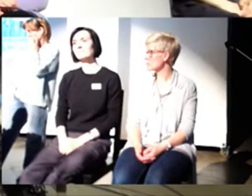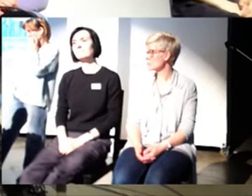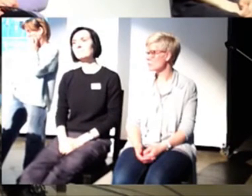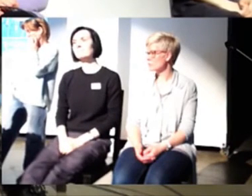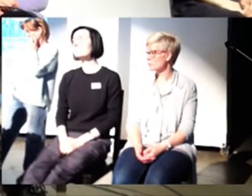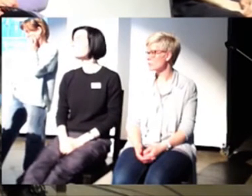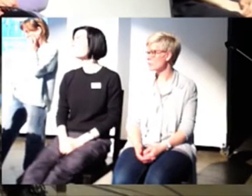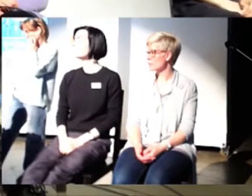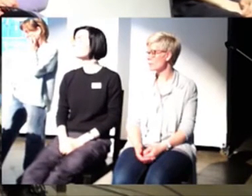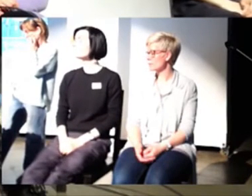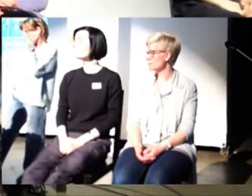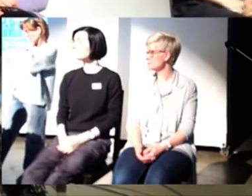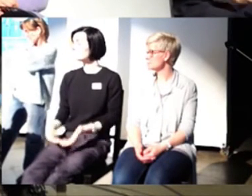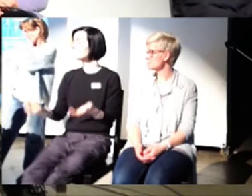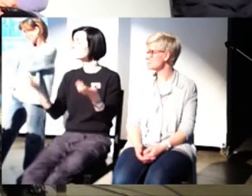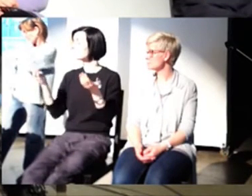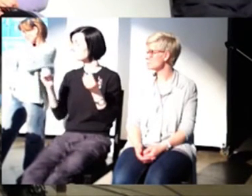Ja sitten vielä, mitä hän toteaa,